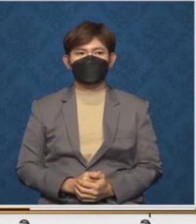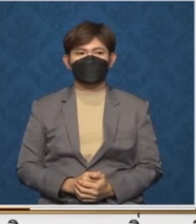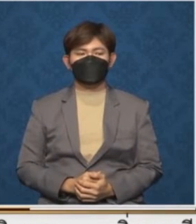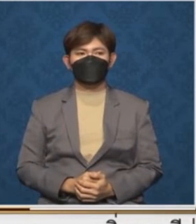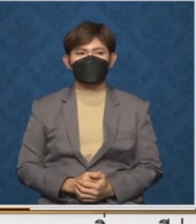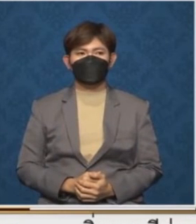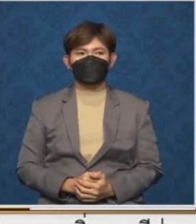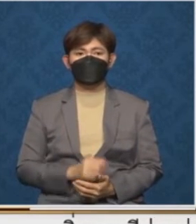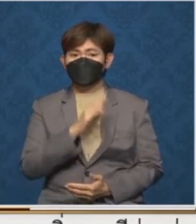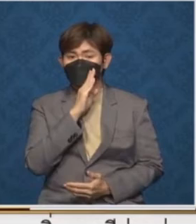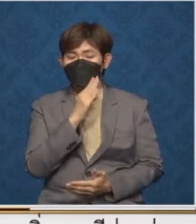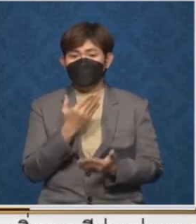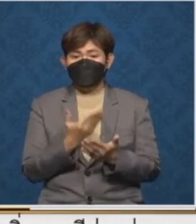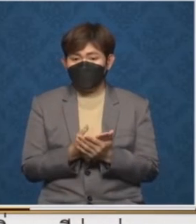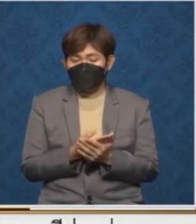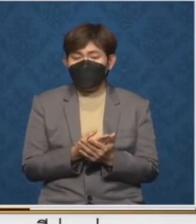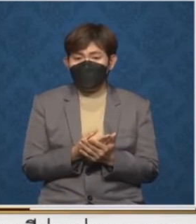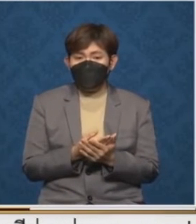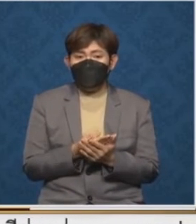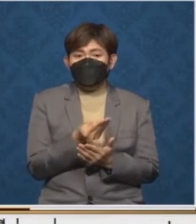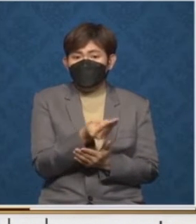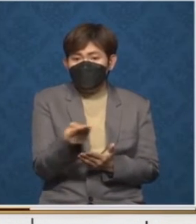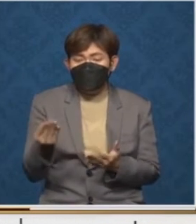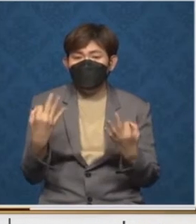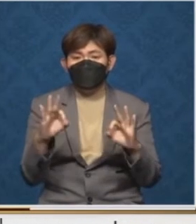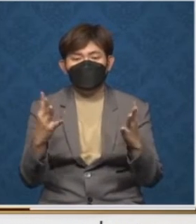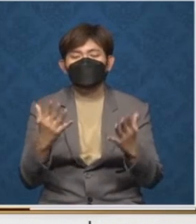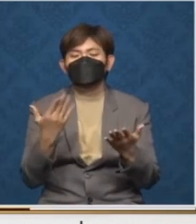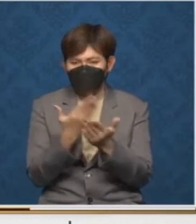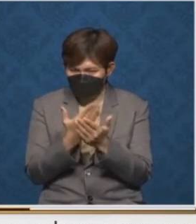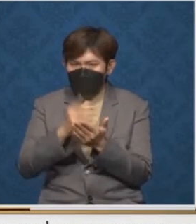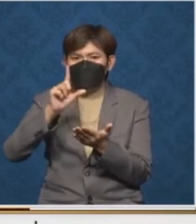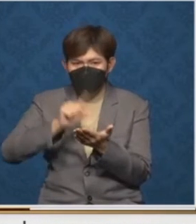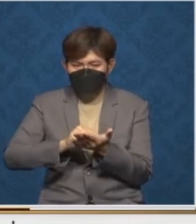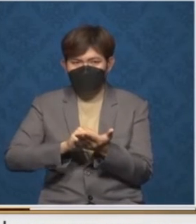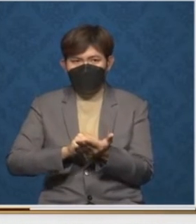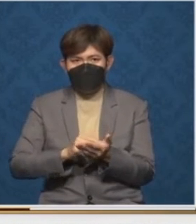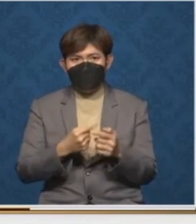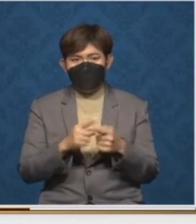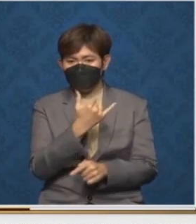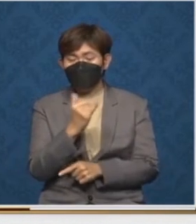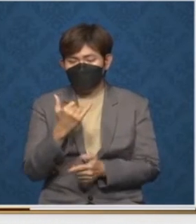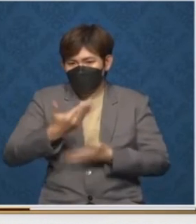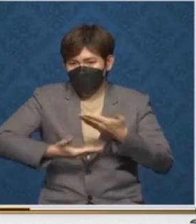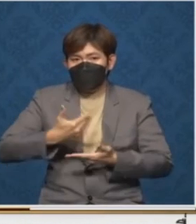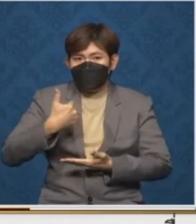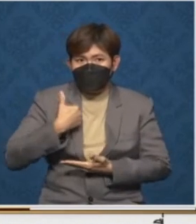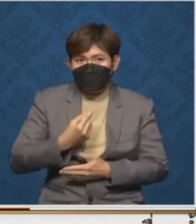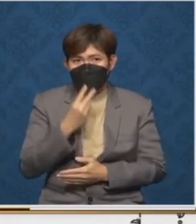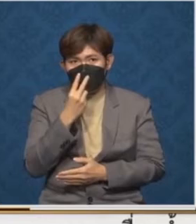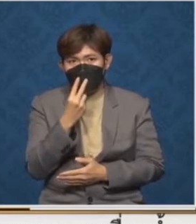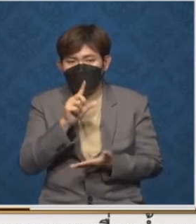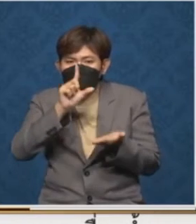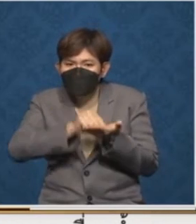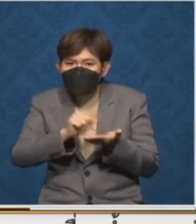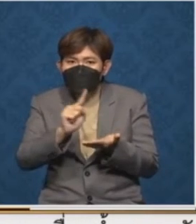บรฐบาลตัสนไทยผดพลาดอีกครัท่านเรื่องการจัดถาชุดตรวจ